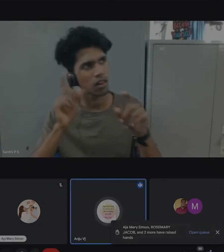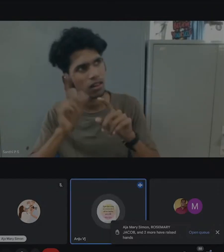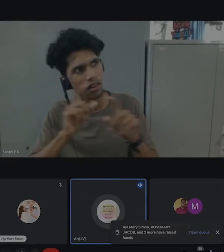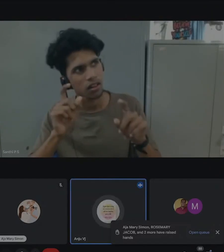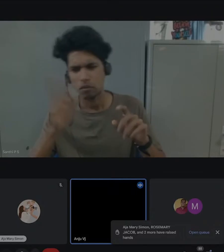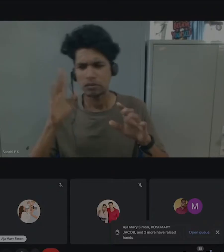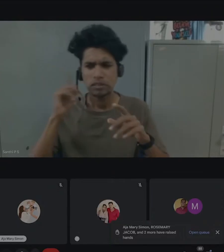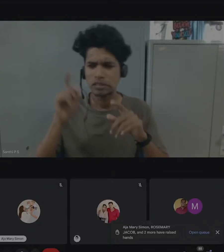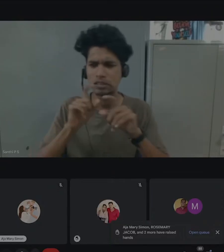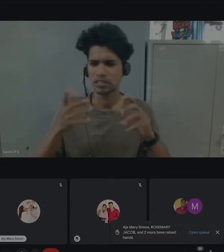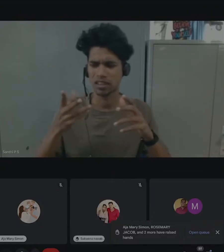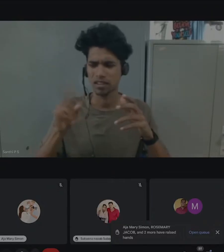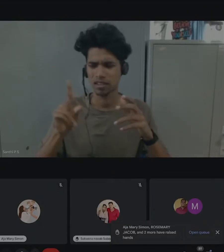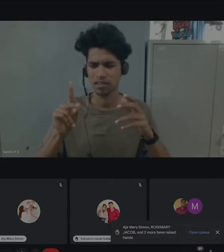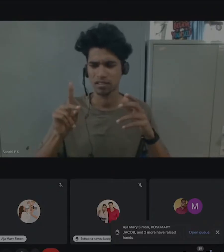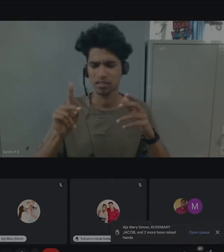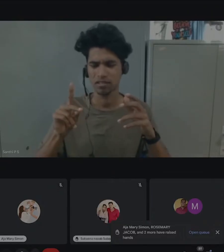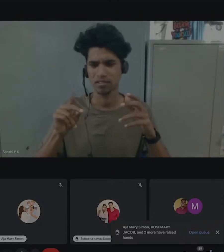കേട്ടില്ലായിരുന്നോ? ഒന്നുകൂടെ വ്യക്തമാക്കാമോ?